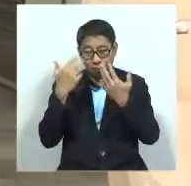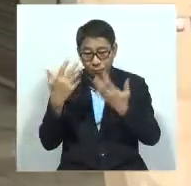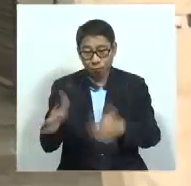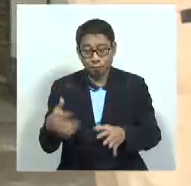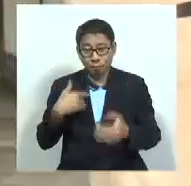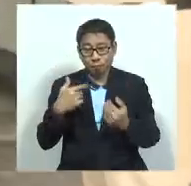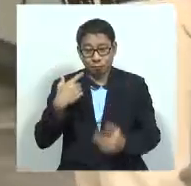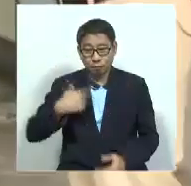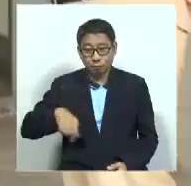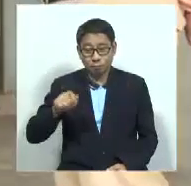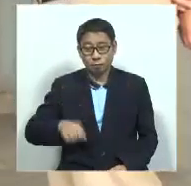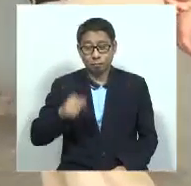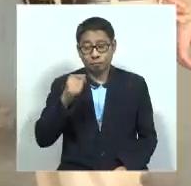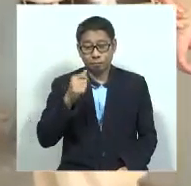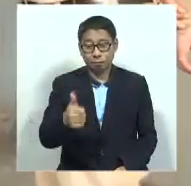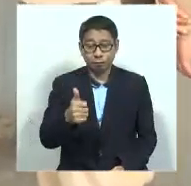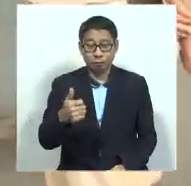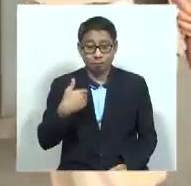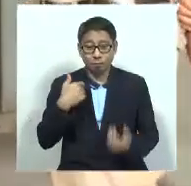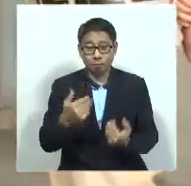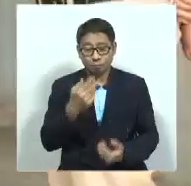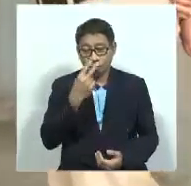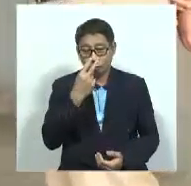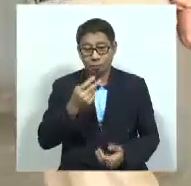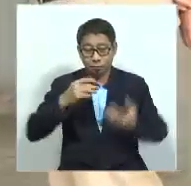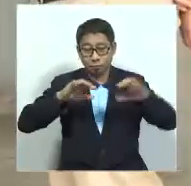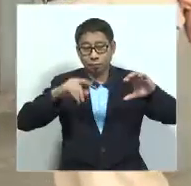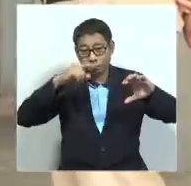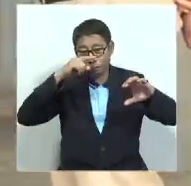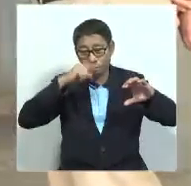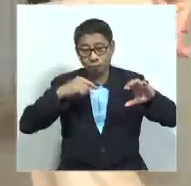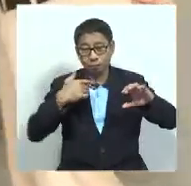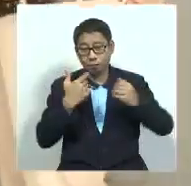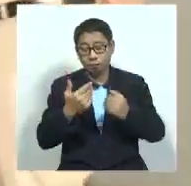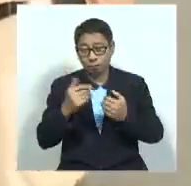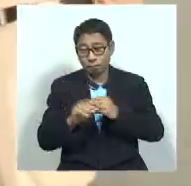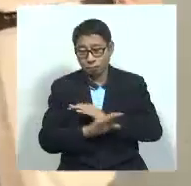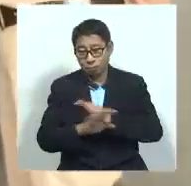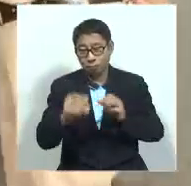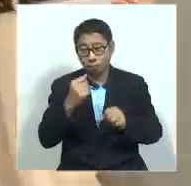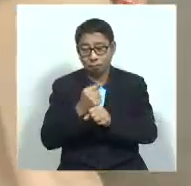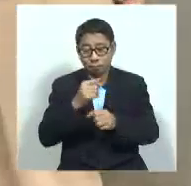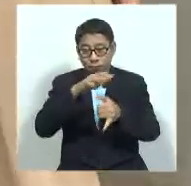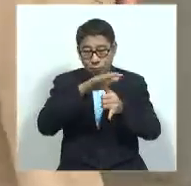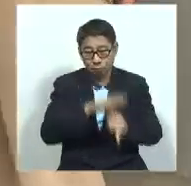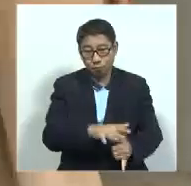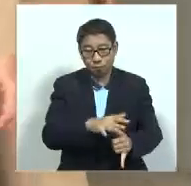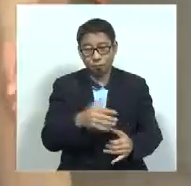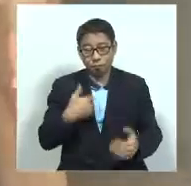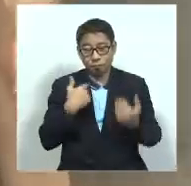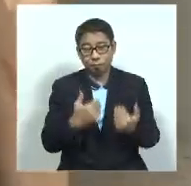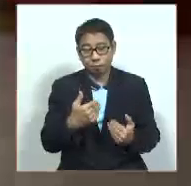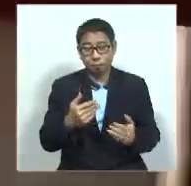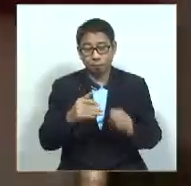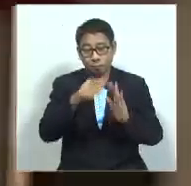แล้วเนี่ยให้ศาลพิจารณาได้นะครับพร้อมกับยืนยันว่ารัฐบาลไทยไม่เคยเข้าไปแทรกแซงการทำงานแต่ว่ากระบวน